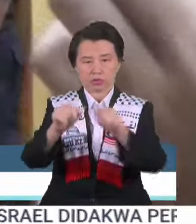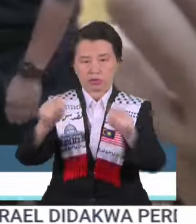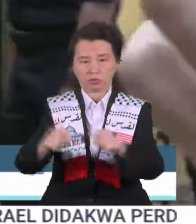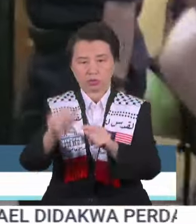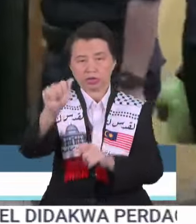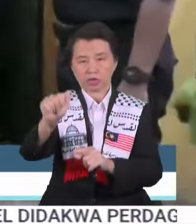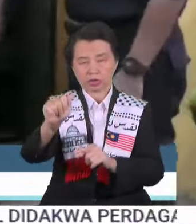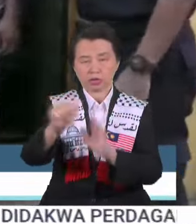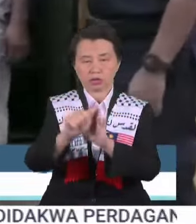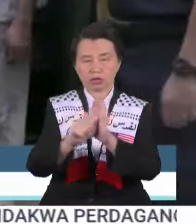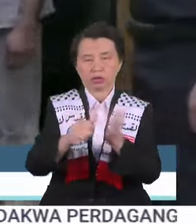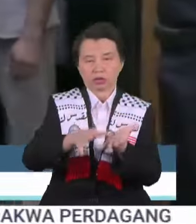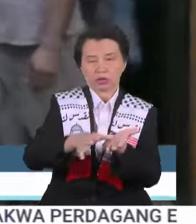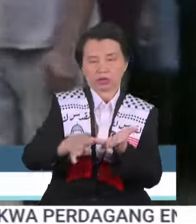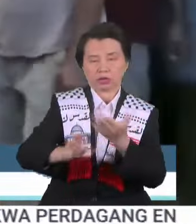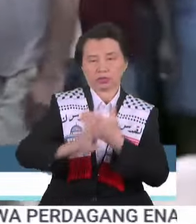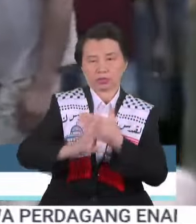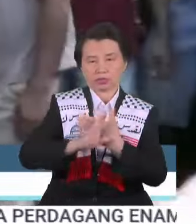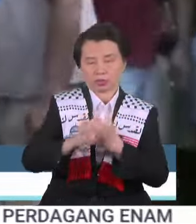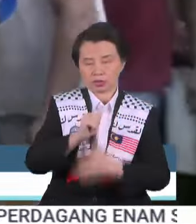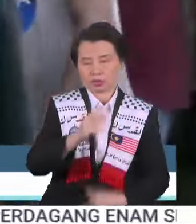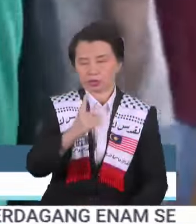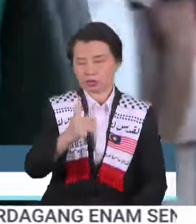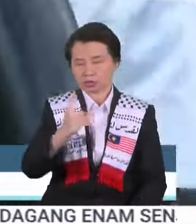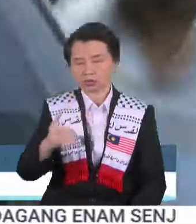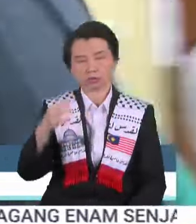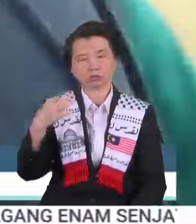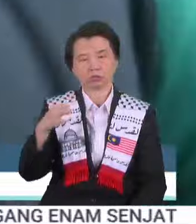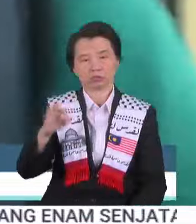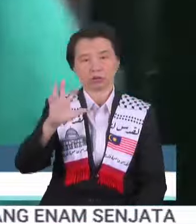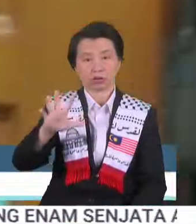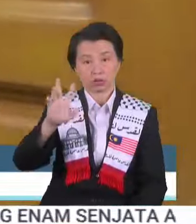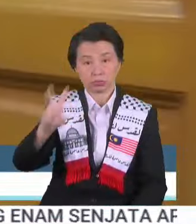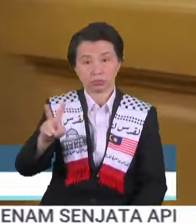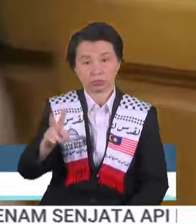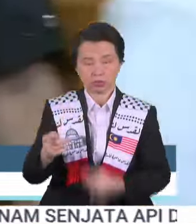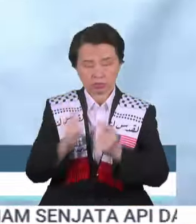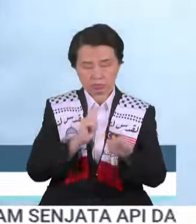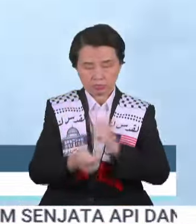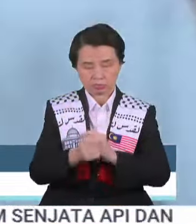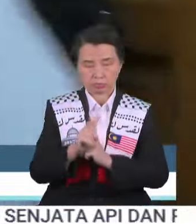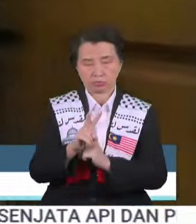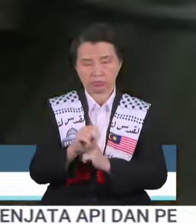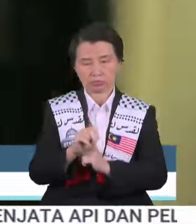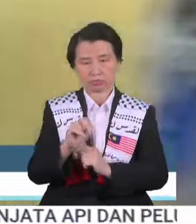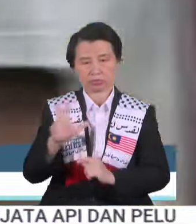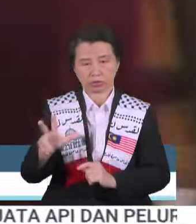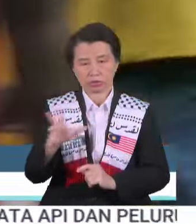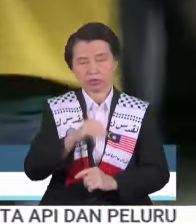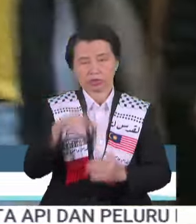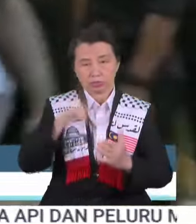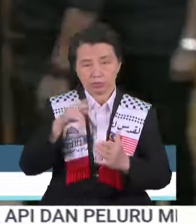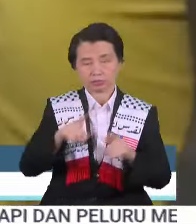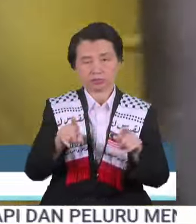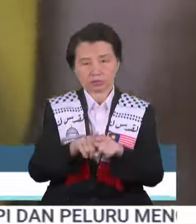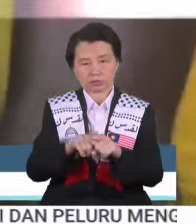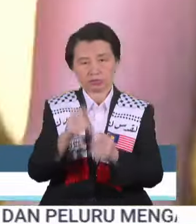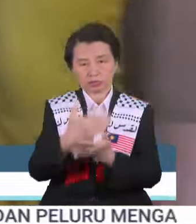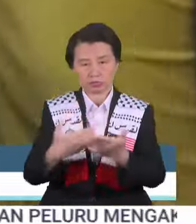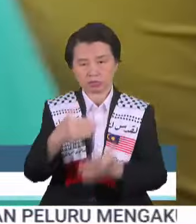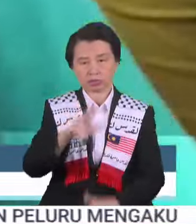15-1-A Akta Dadah Berbahaya ADB 1952 Pindaan 2003 dan dibaca bersama